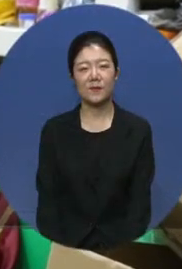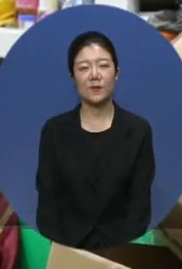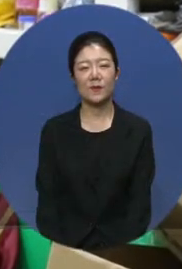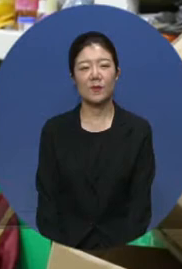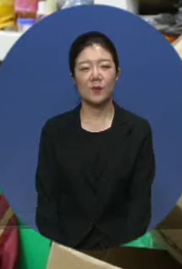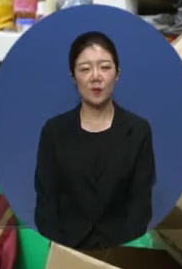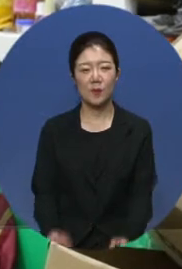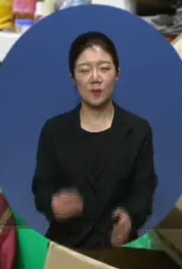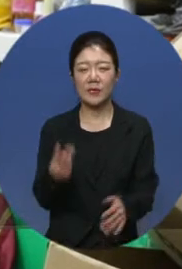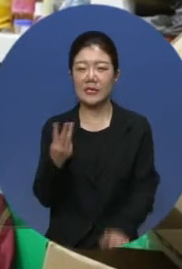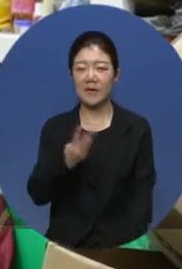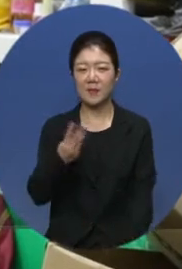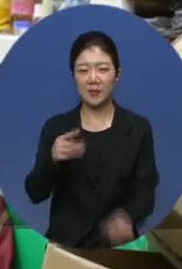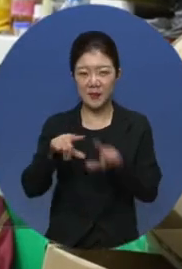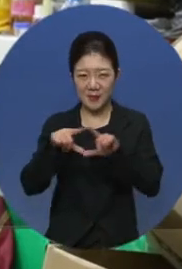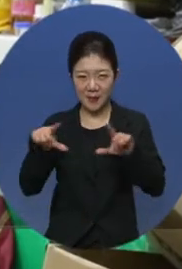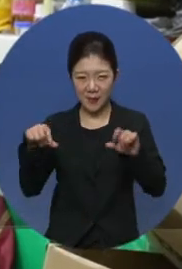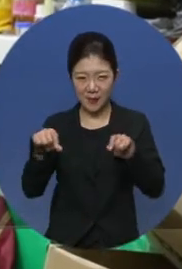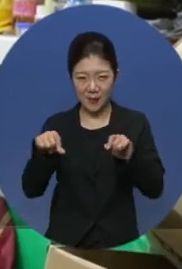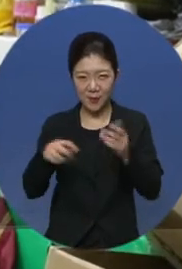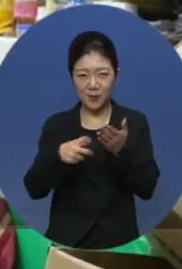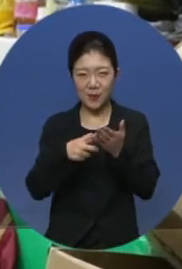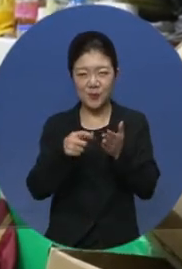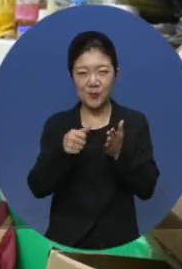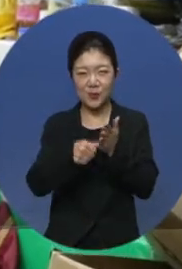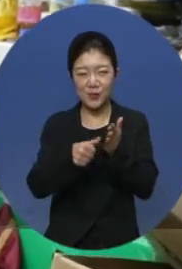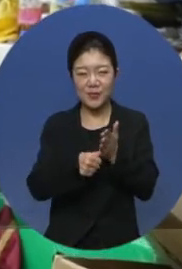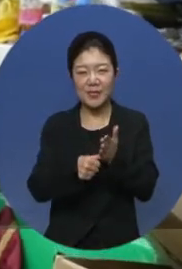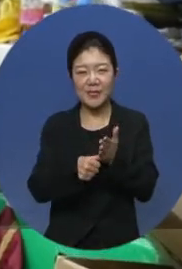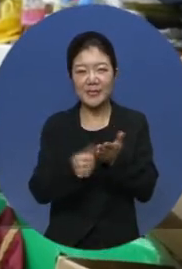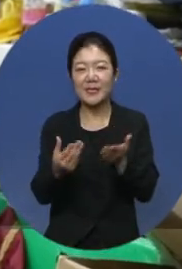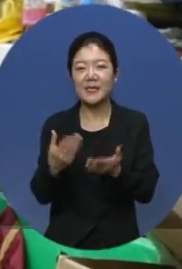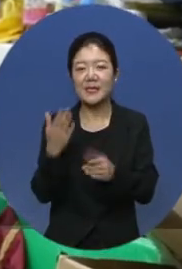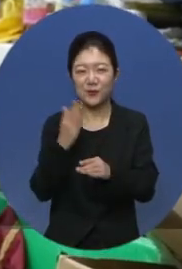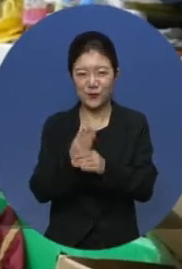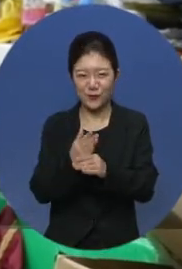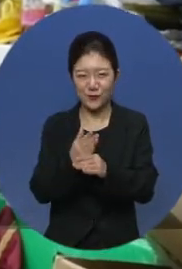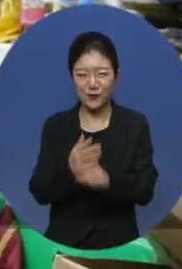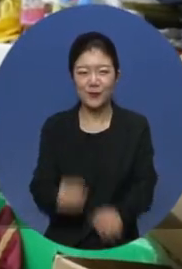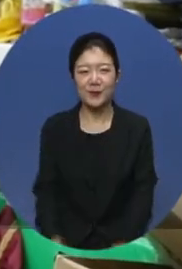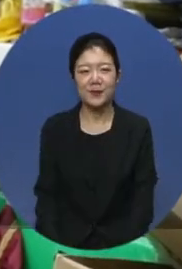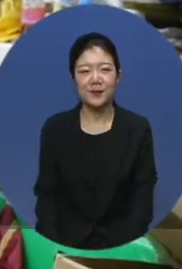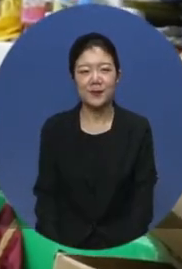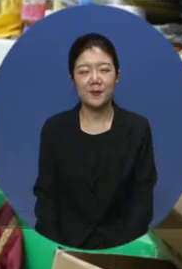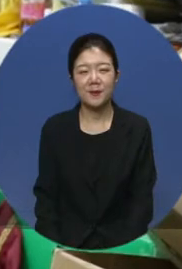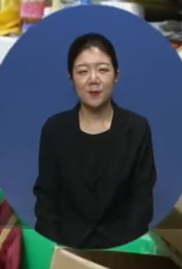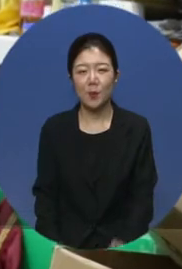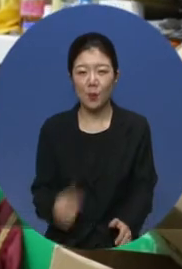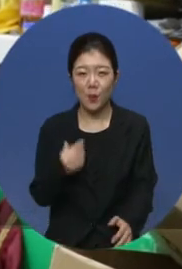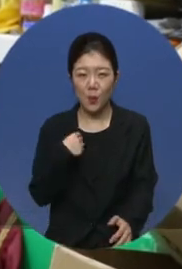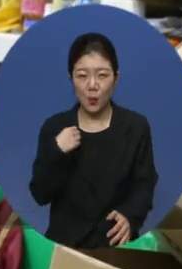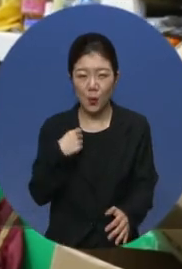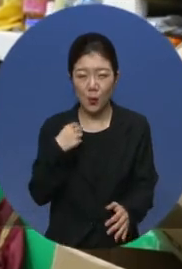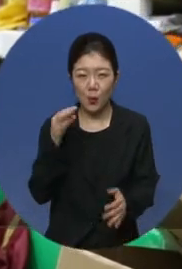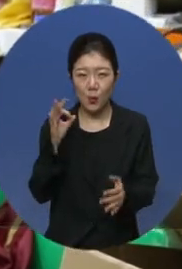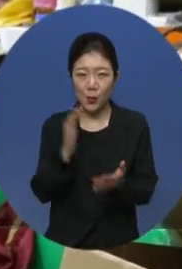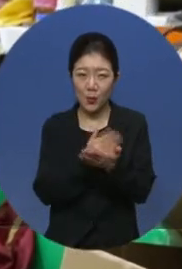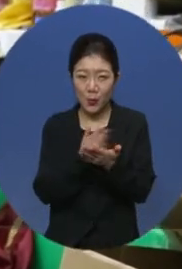의류 3,000원택 작업하고 있어요. 3,000원짜리 의류? 네. 아, 이게 뭐 의류가 가격별로 있나